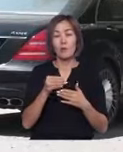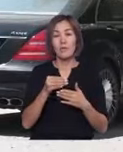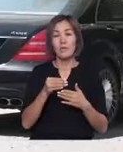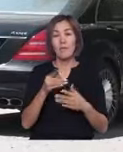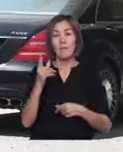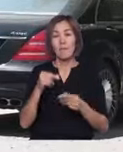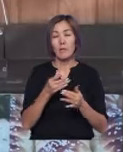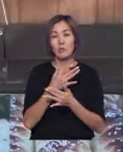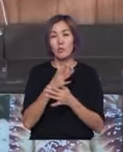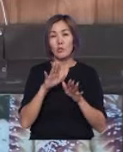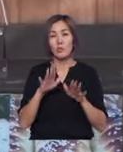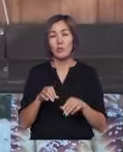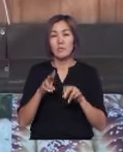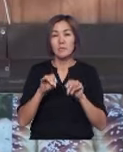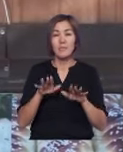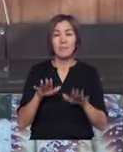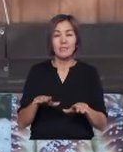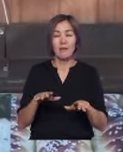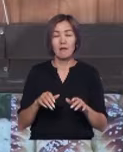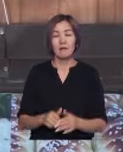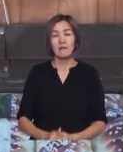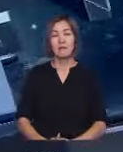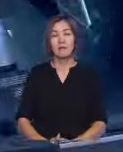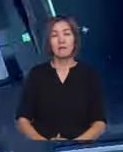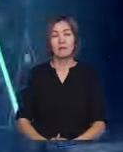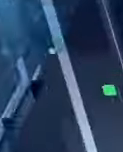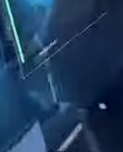молочные продукты только в специализированных торговых точках.